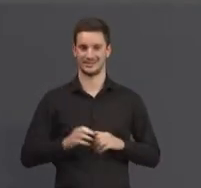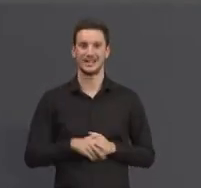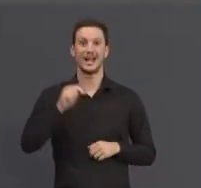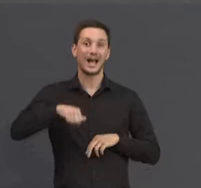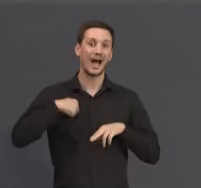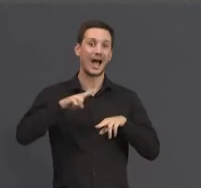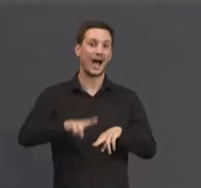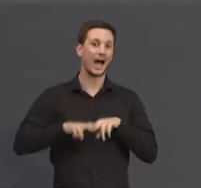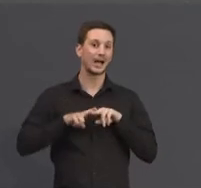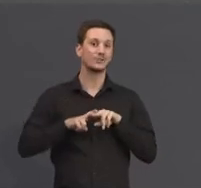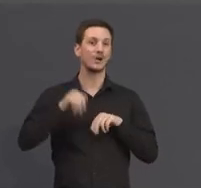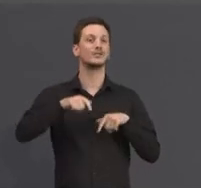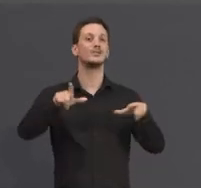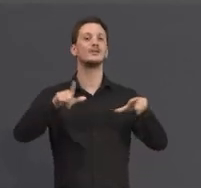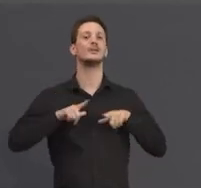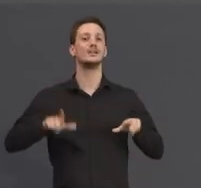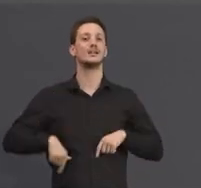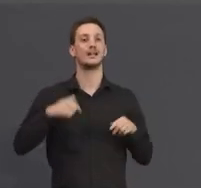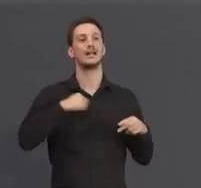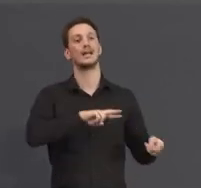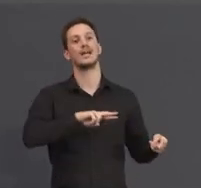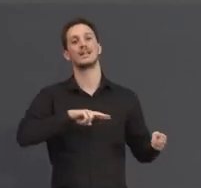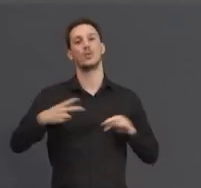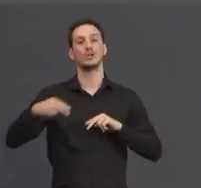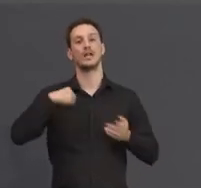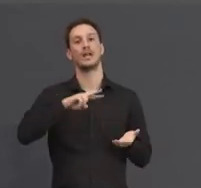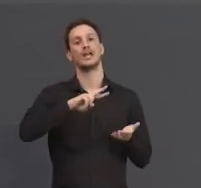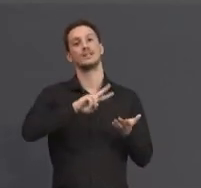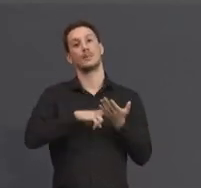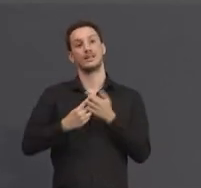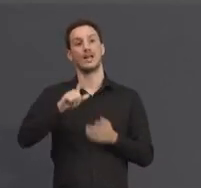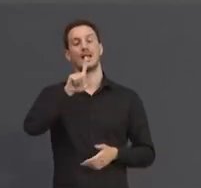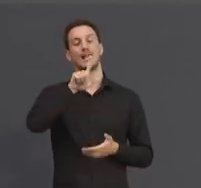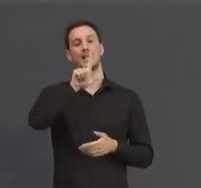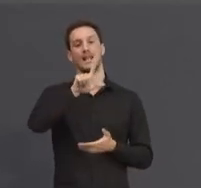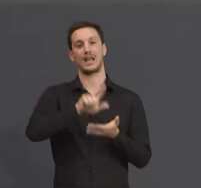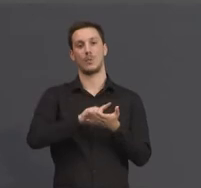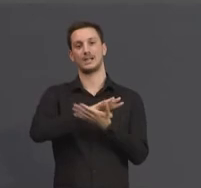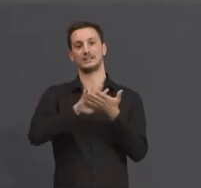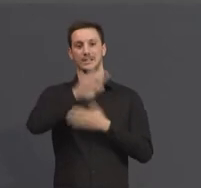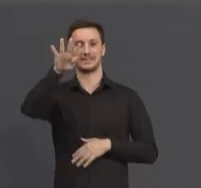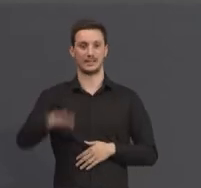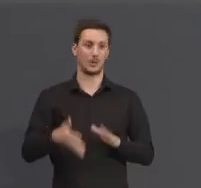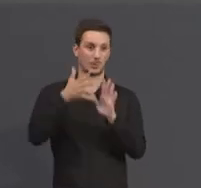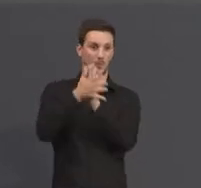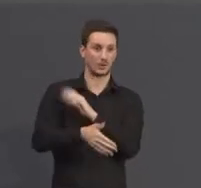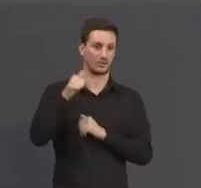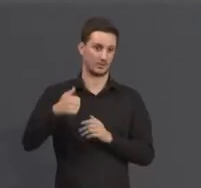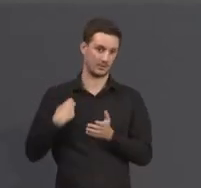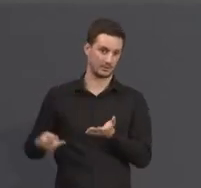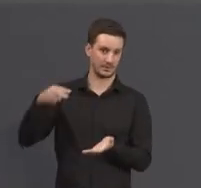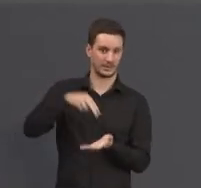aquest acte es graduen els traductors i intèrprets en llengua de signes catalana i és per aquest motiu que l'acte està